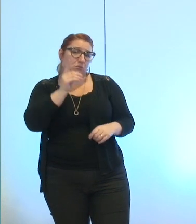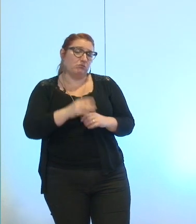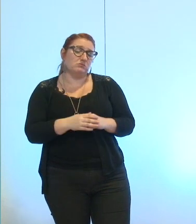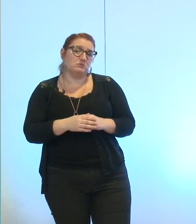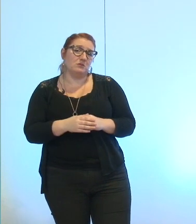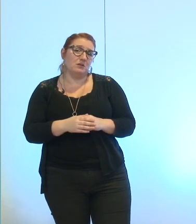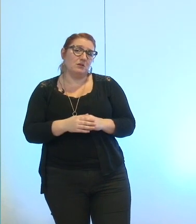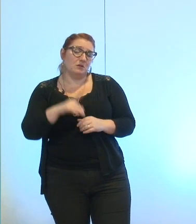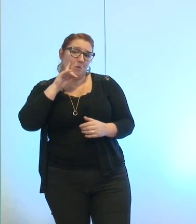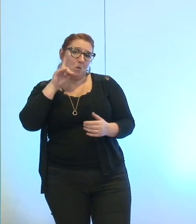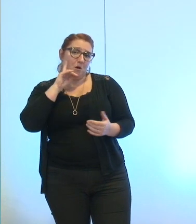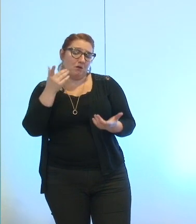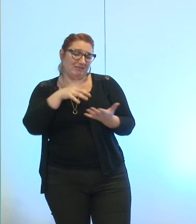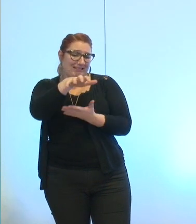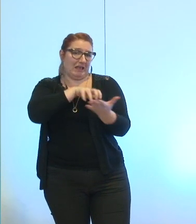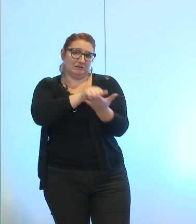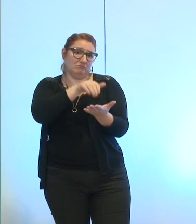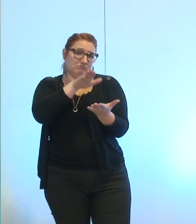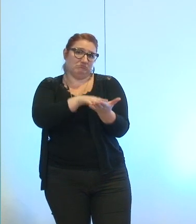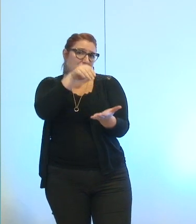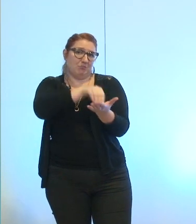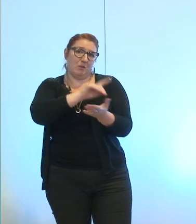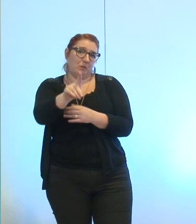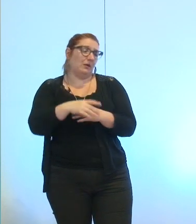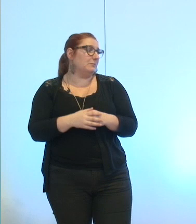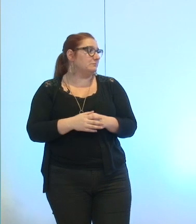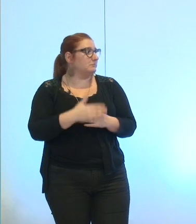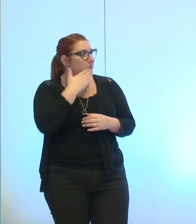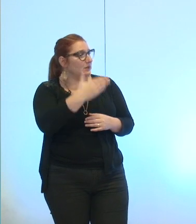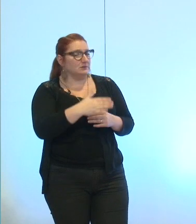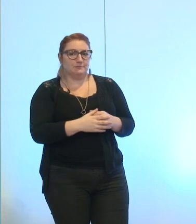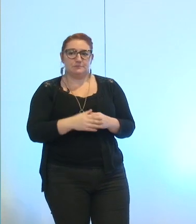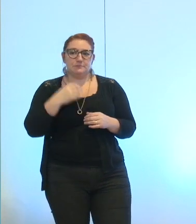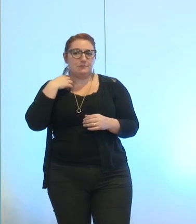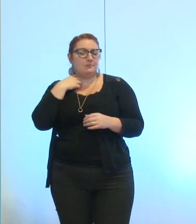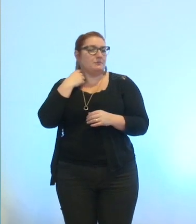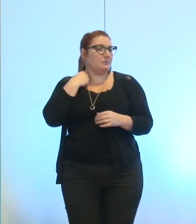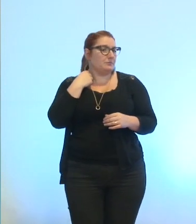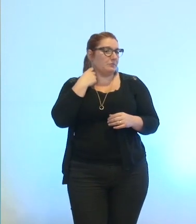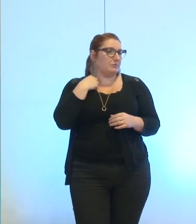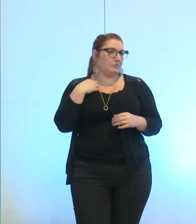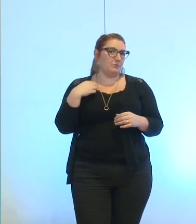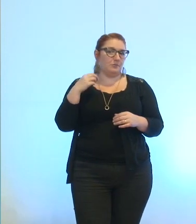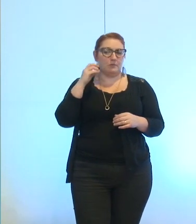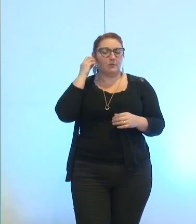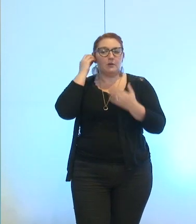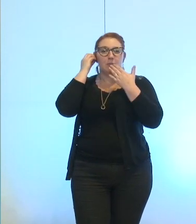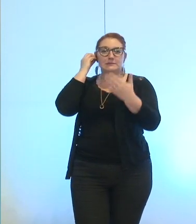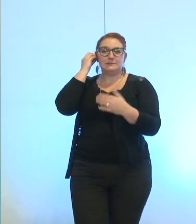faire car elle n'est pas inscrite dans le texte proposé au vote je vous remercie